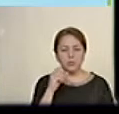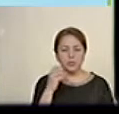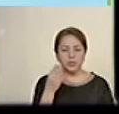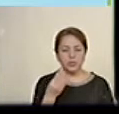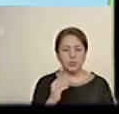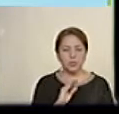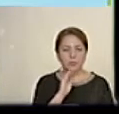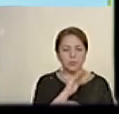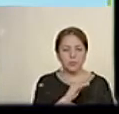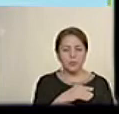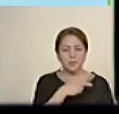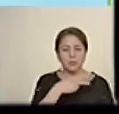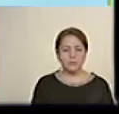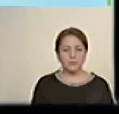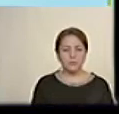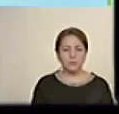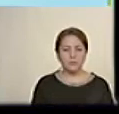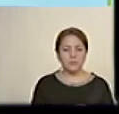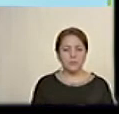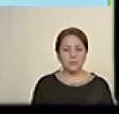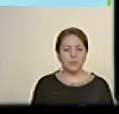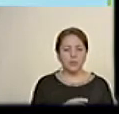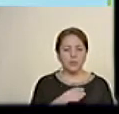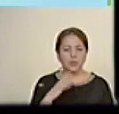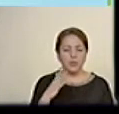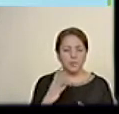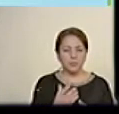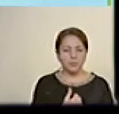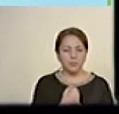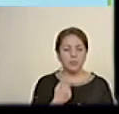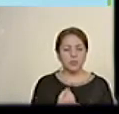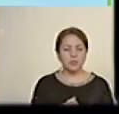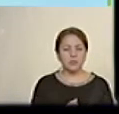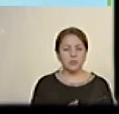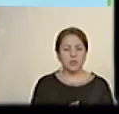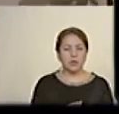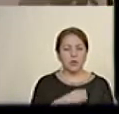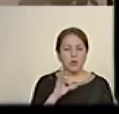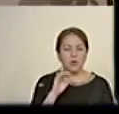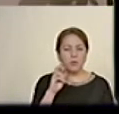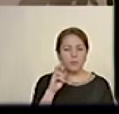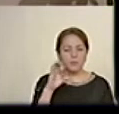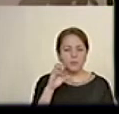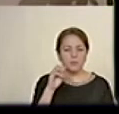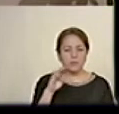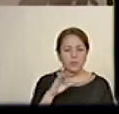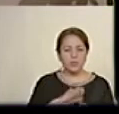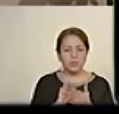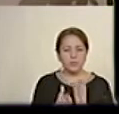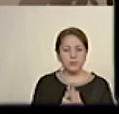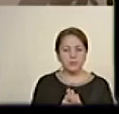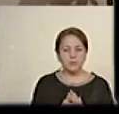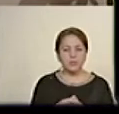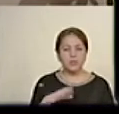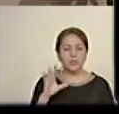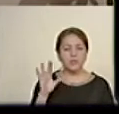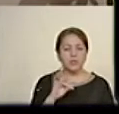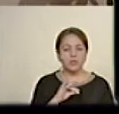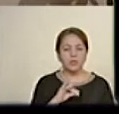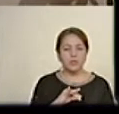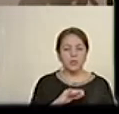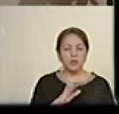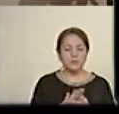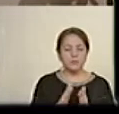дополнение, сказуемое, определение, обстоятельства и обстоятельства